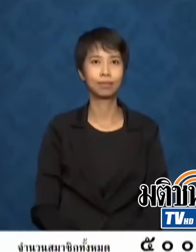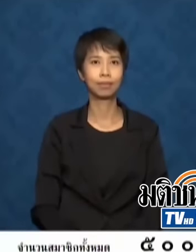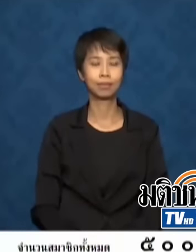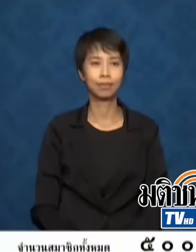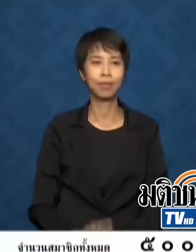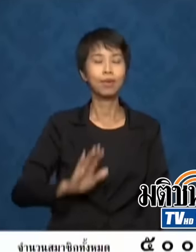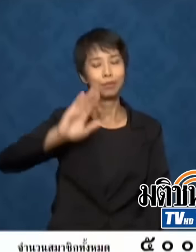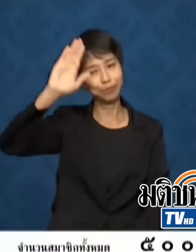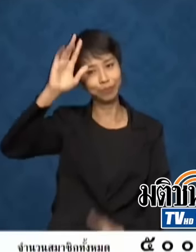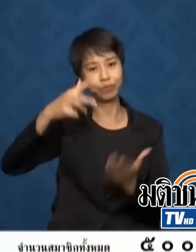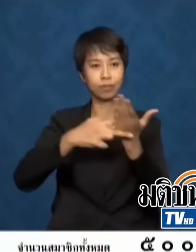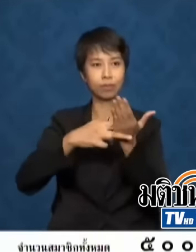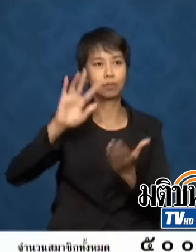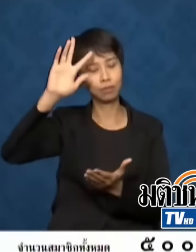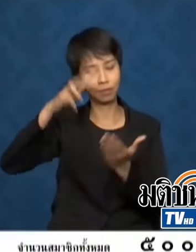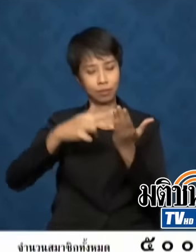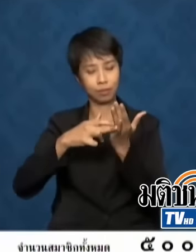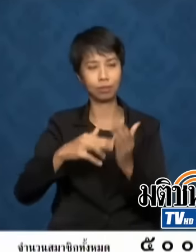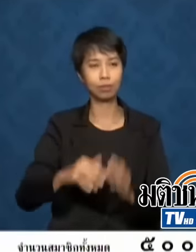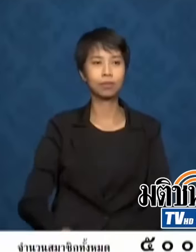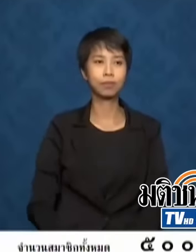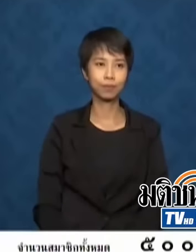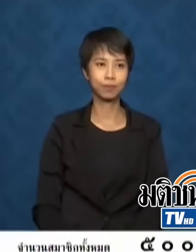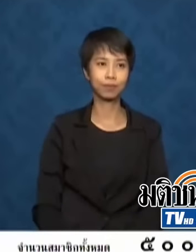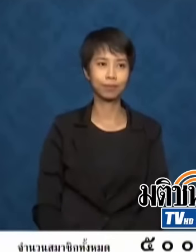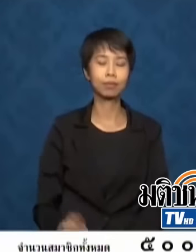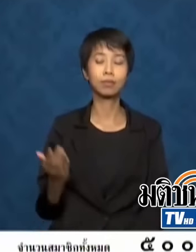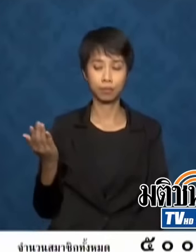ท่านประธานคะขอประท้วง ครับโทษครับมีผู้ประท้วงข้างหลัง